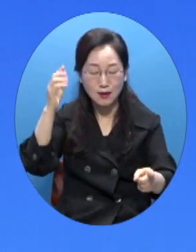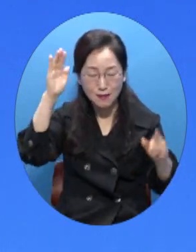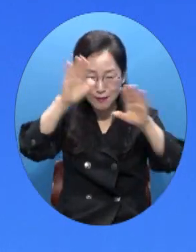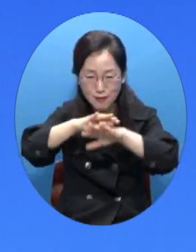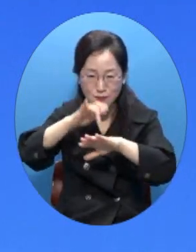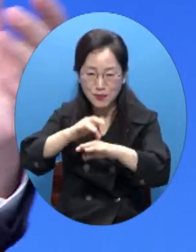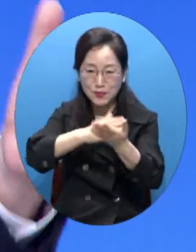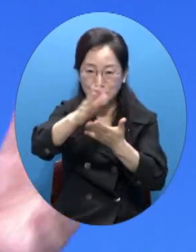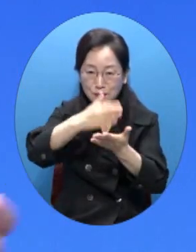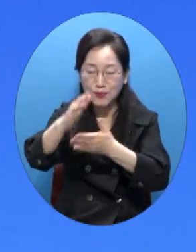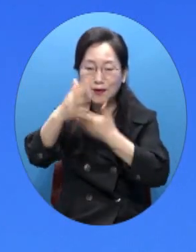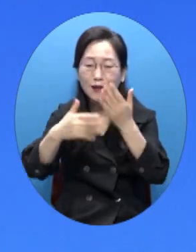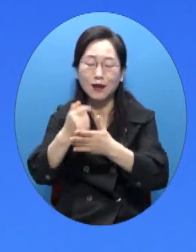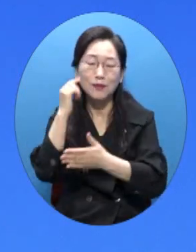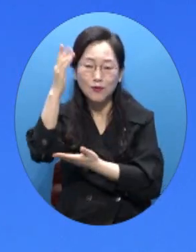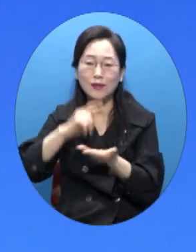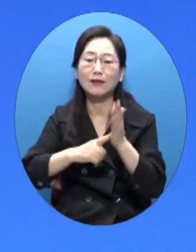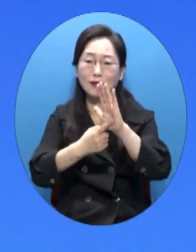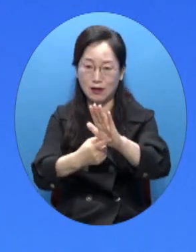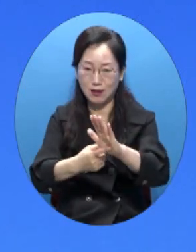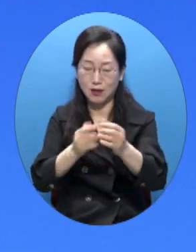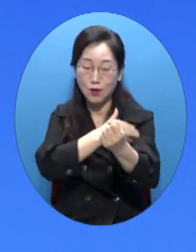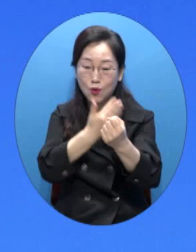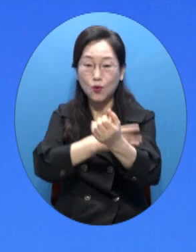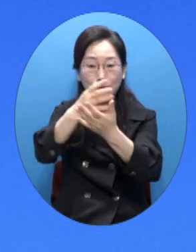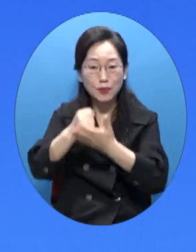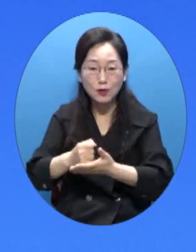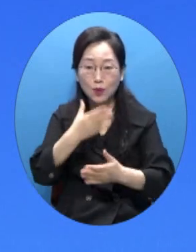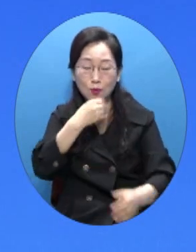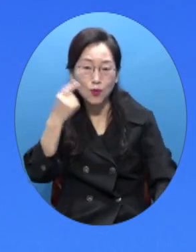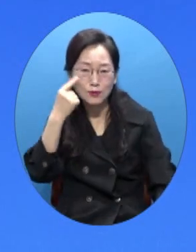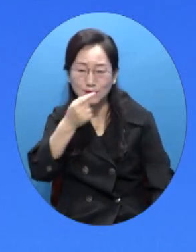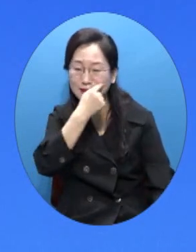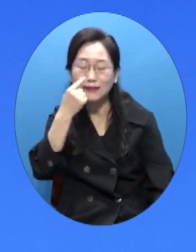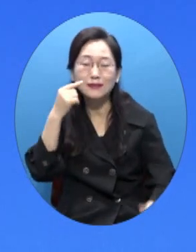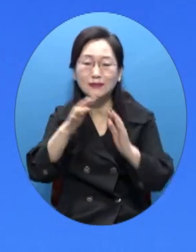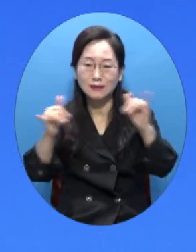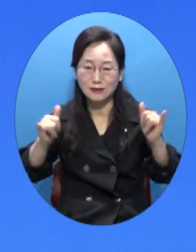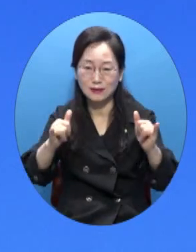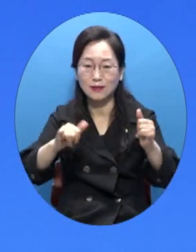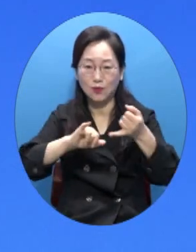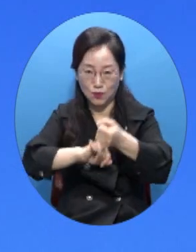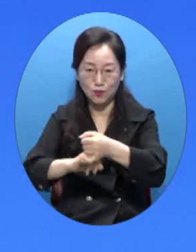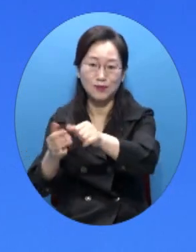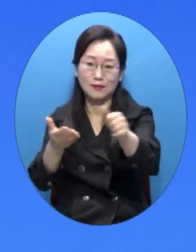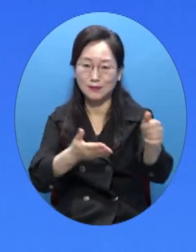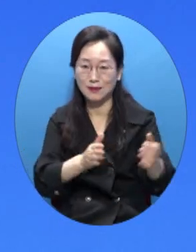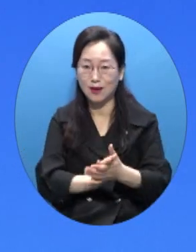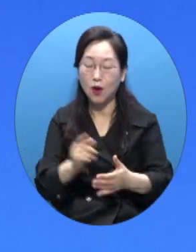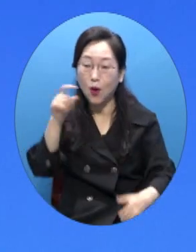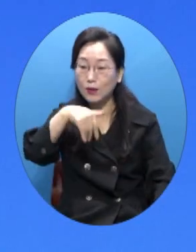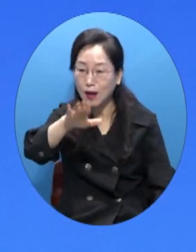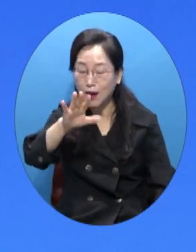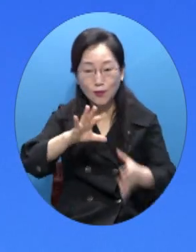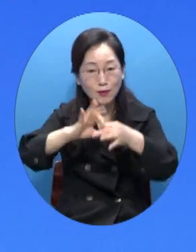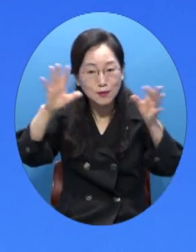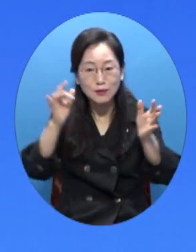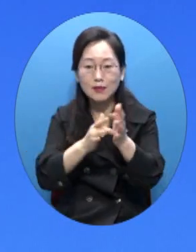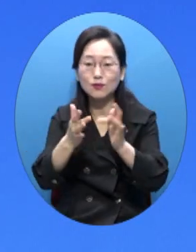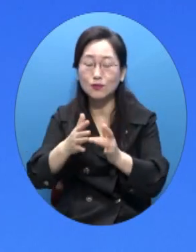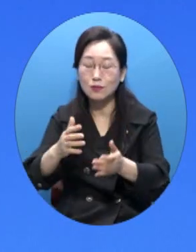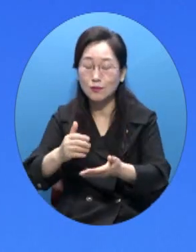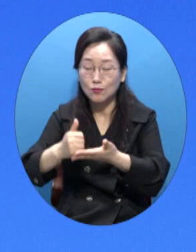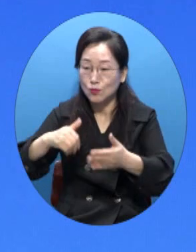물리치고 하나님의 영광을 나타내게 되는 것입니다. 권능 받아서 우리는 복음의 증인으로 쓰임받아야 됩니다. 어딜 가든지 예수님을